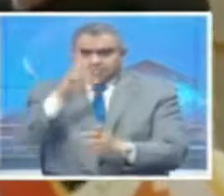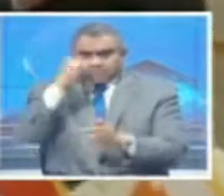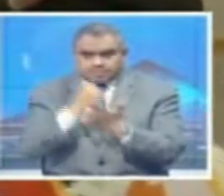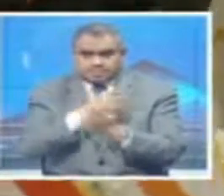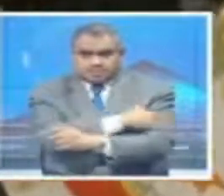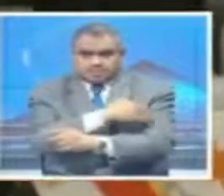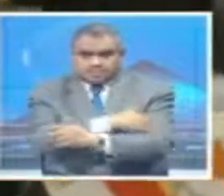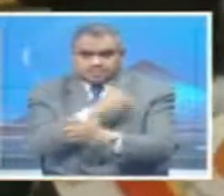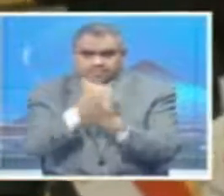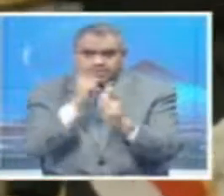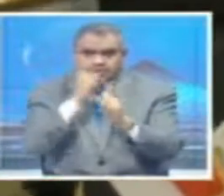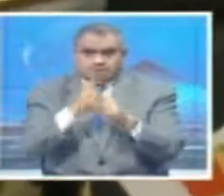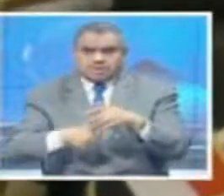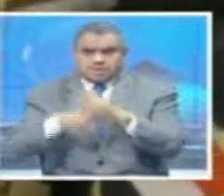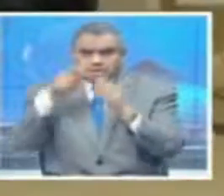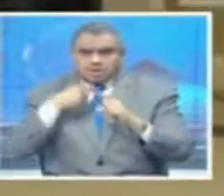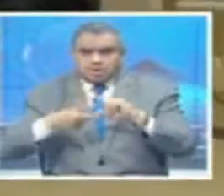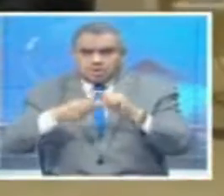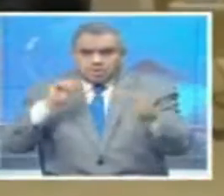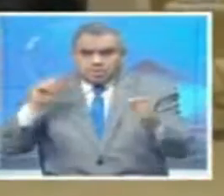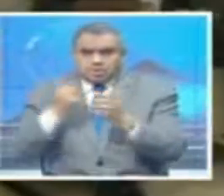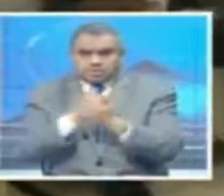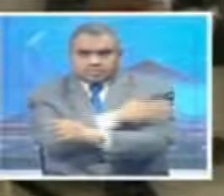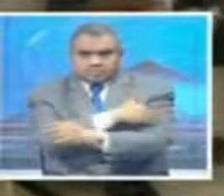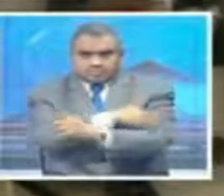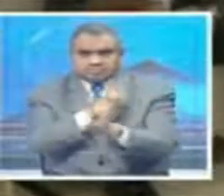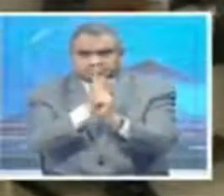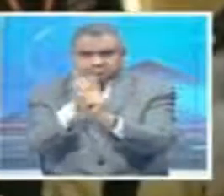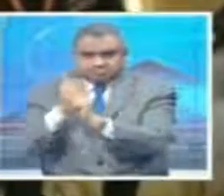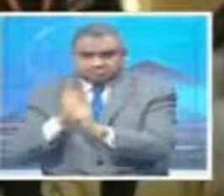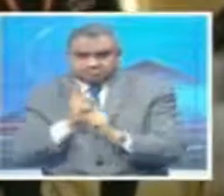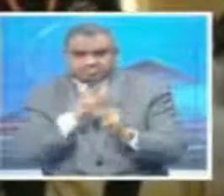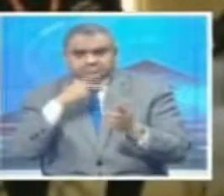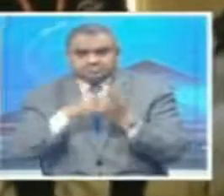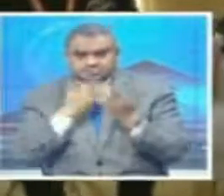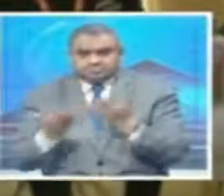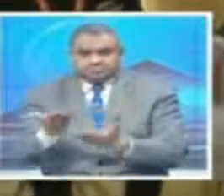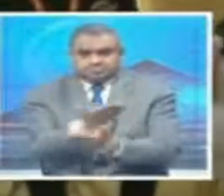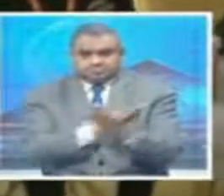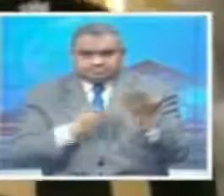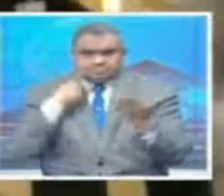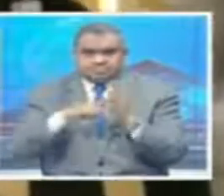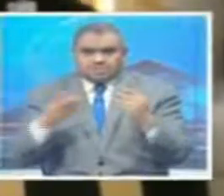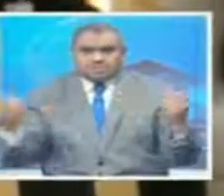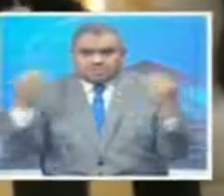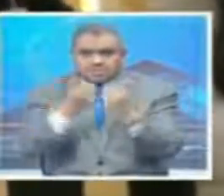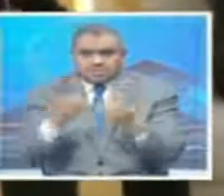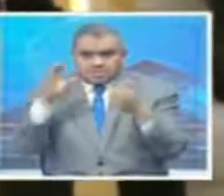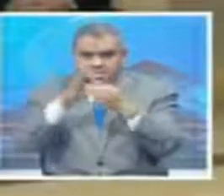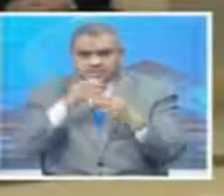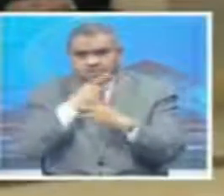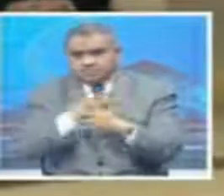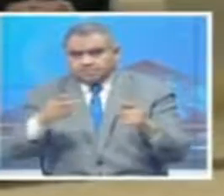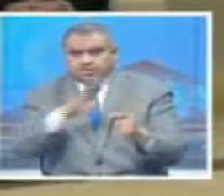بتريدس وزير الدفاع القبرصي والوفد المرافق له، حيث تبادلت اللقاءات تعزيز أطر التعاون في مختلف